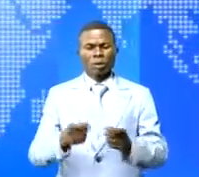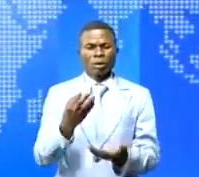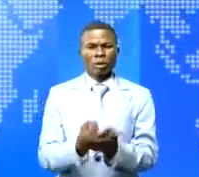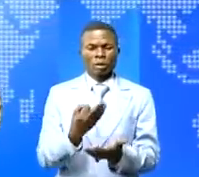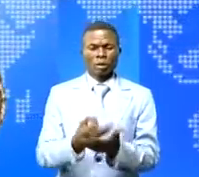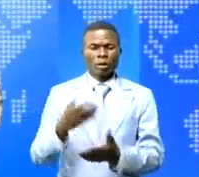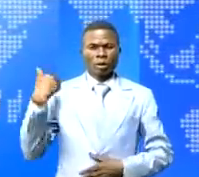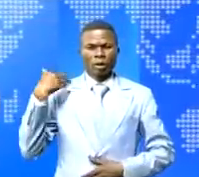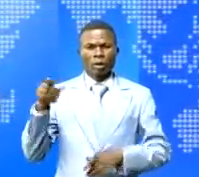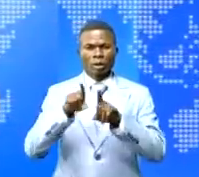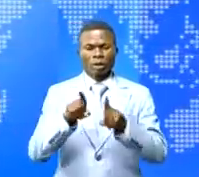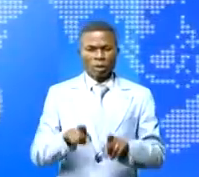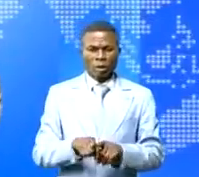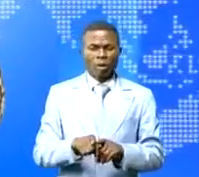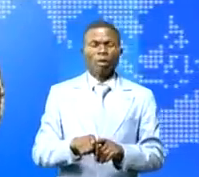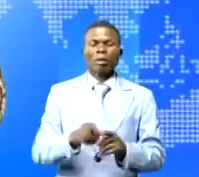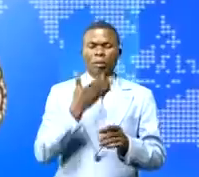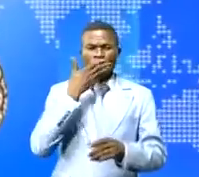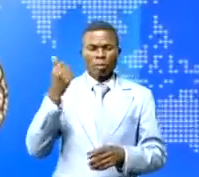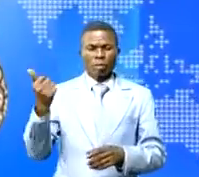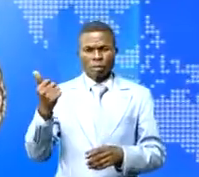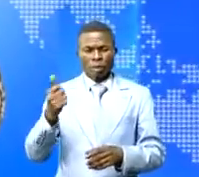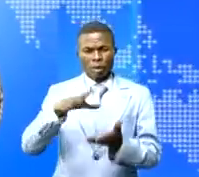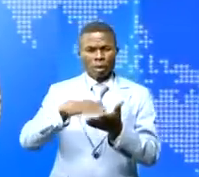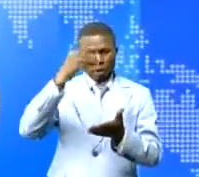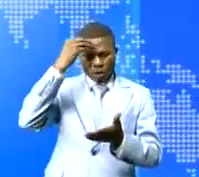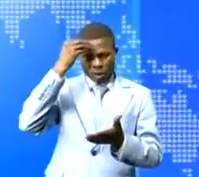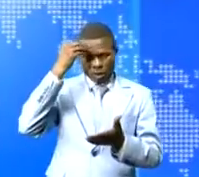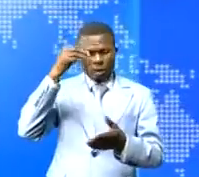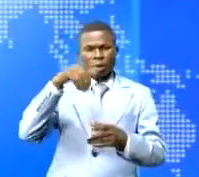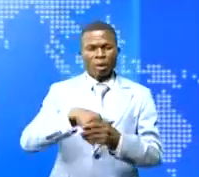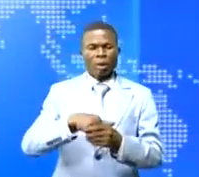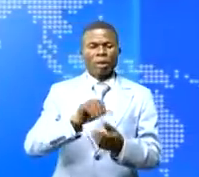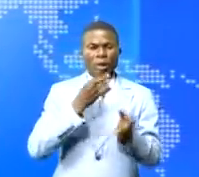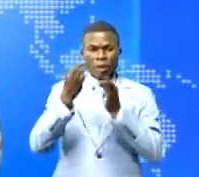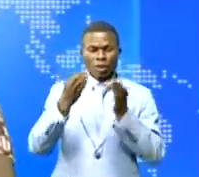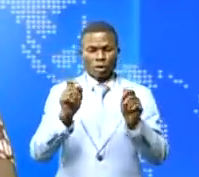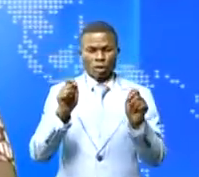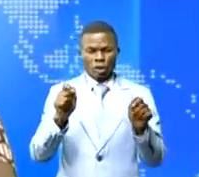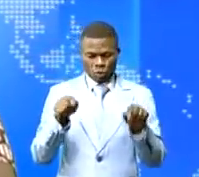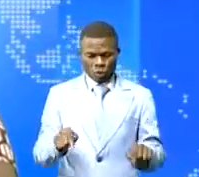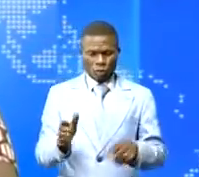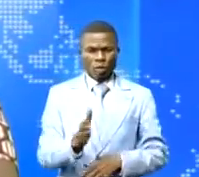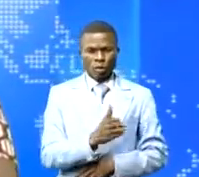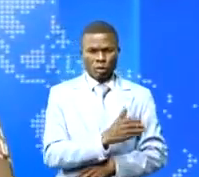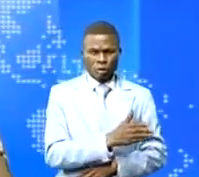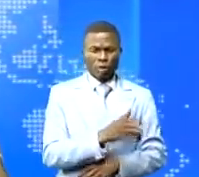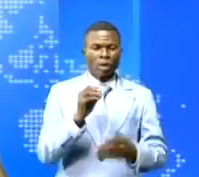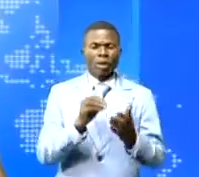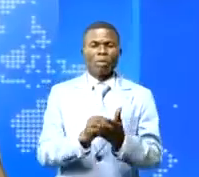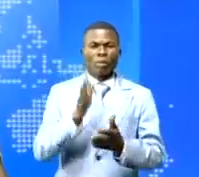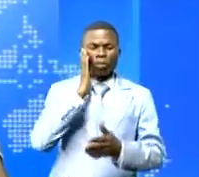finances publiques, elle est classée parmi les meilleurs élèves par la Cour des comptes. Les détails, c'est dans un instant. Encore une